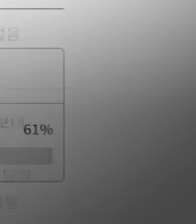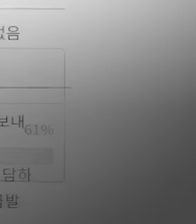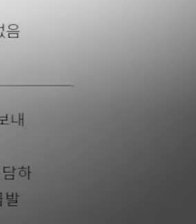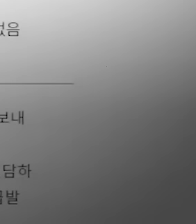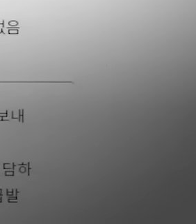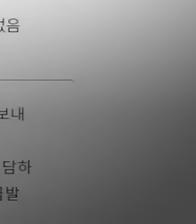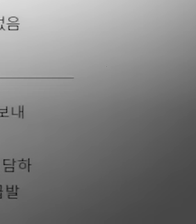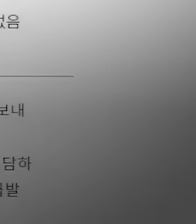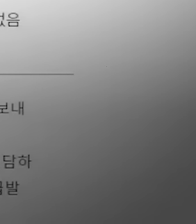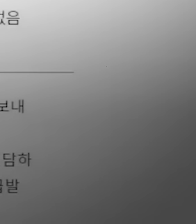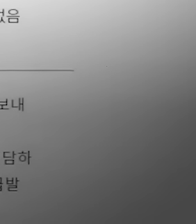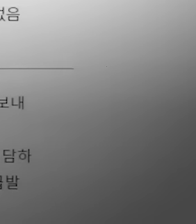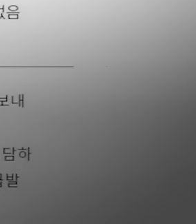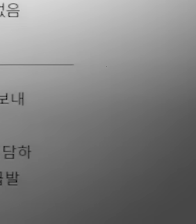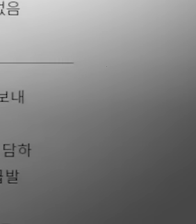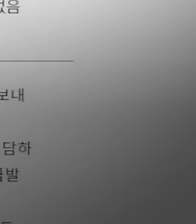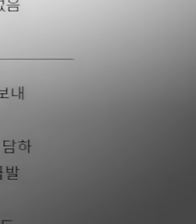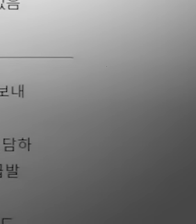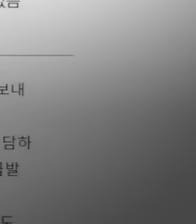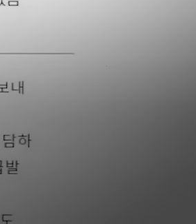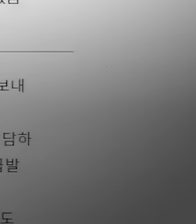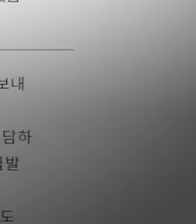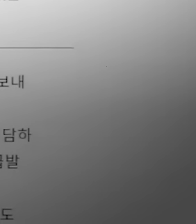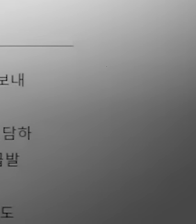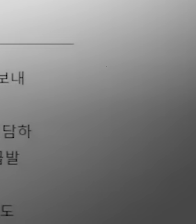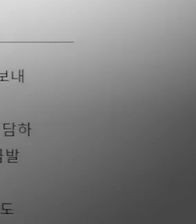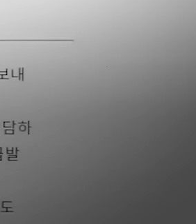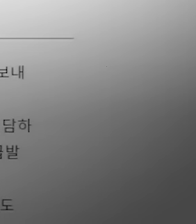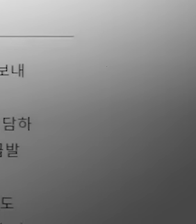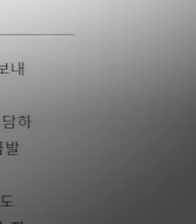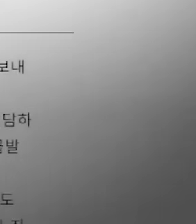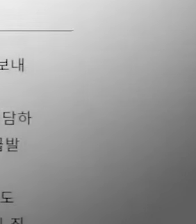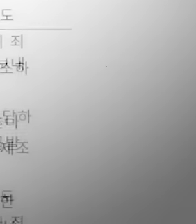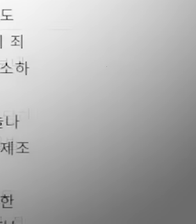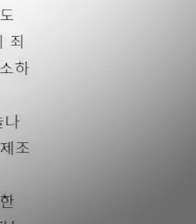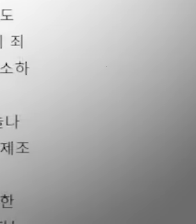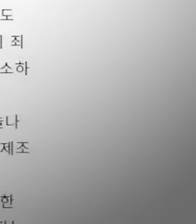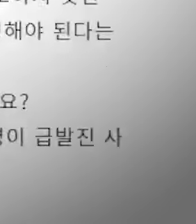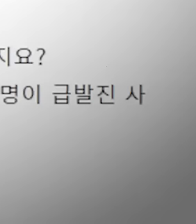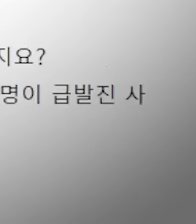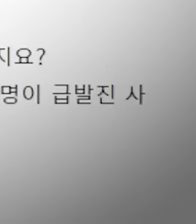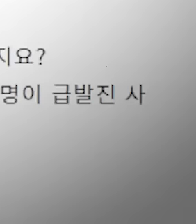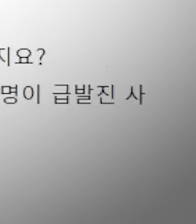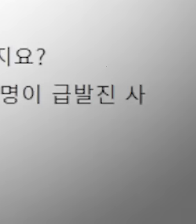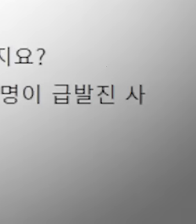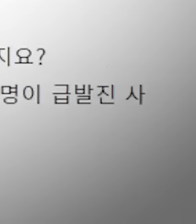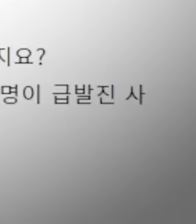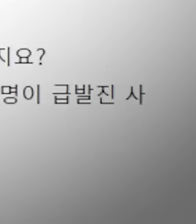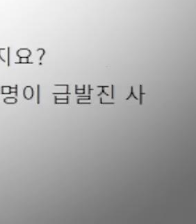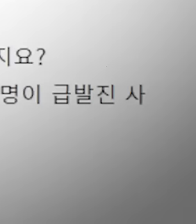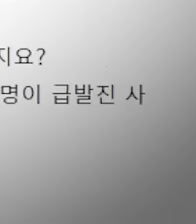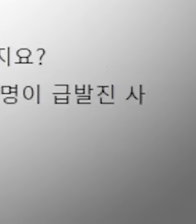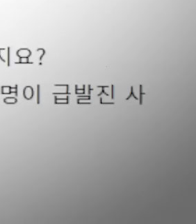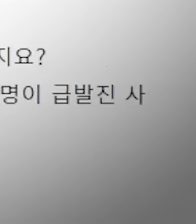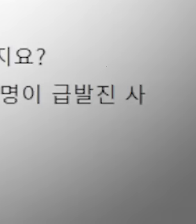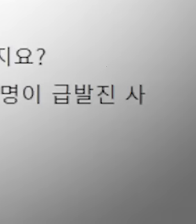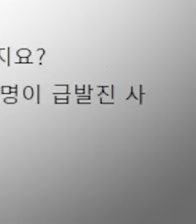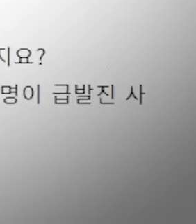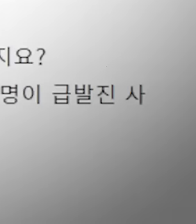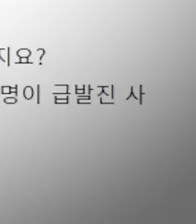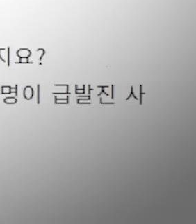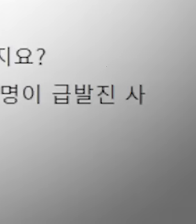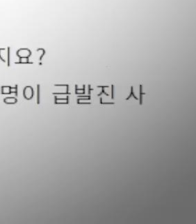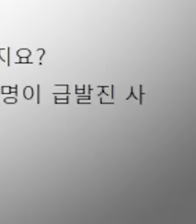아빠는 최근 국회 홈페이지 국민동의 청원에 글을 올렸습니다. 그는 너무나 평온하고 평범했던